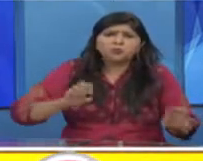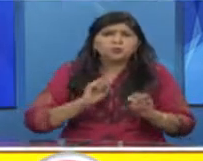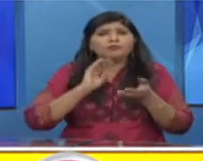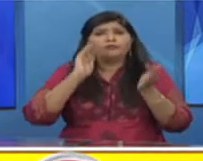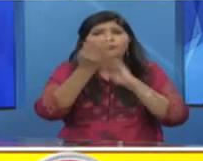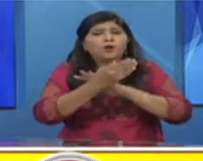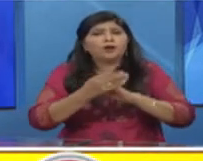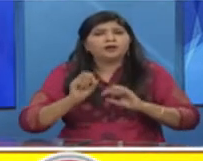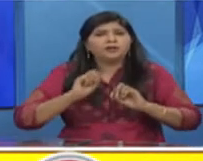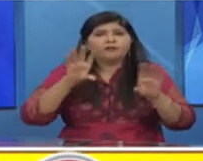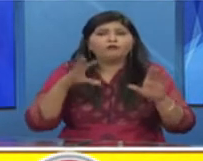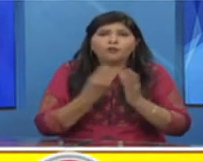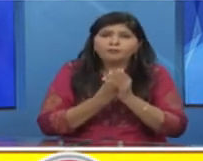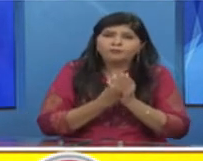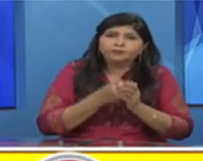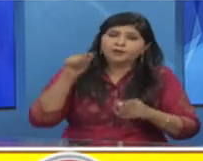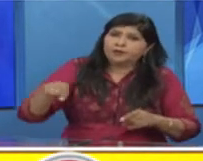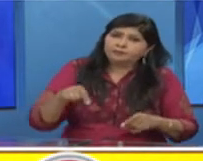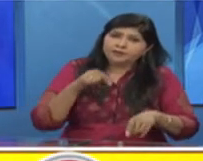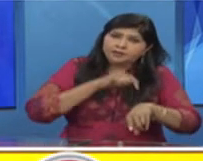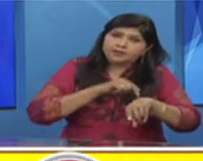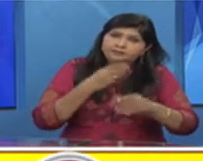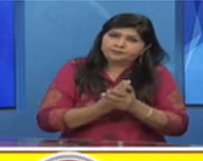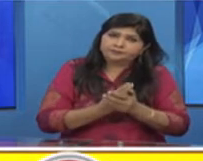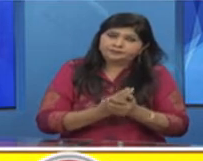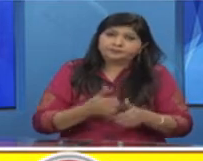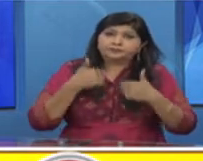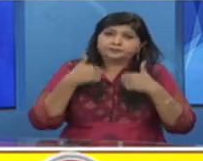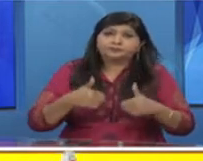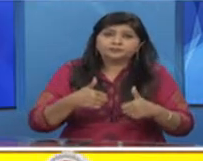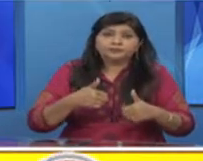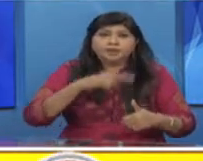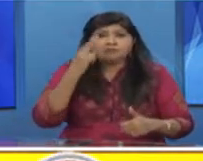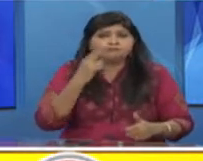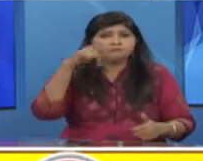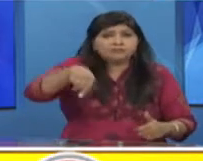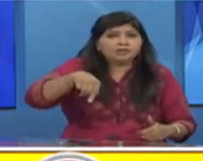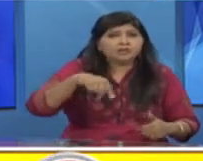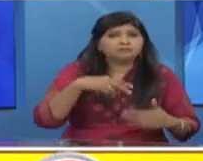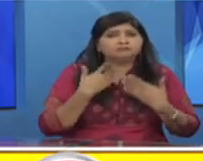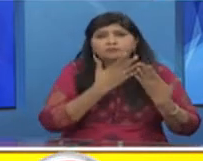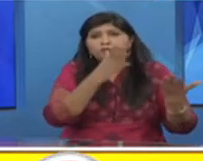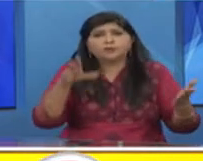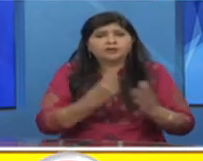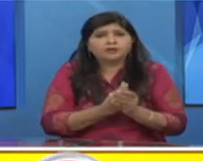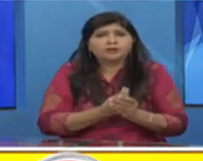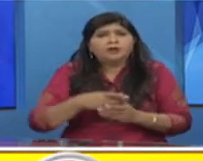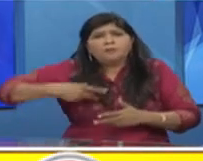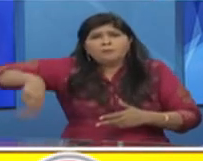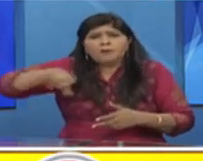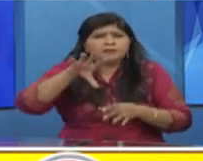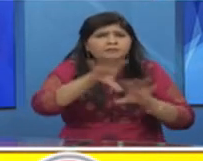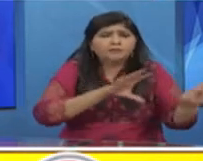पहुंचाया। वे अपने समय में सबसे अधिक यात्रा करने वालों में से थे। कई स्थानों पर